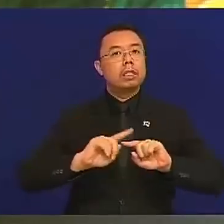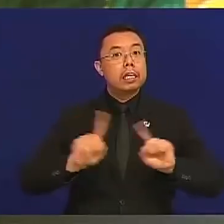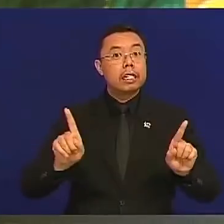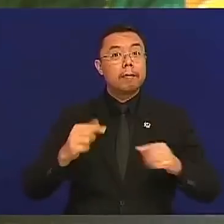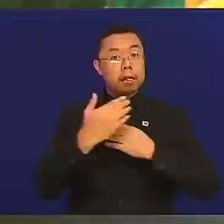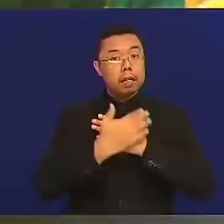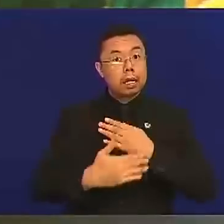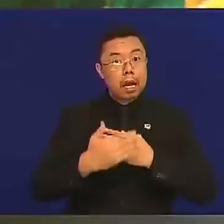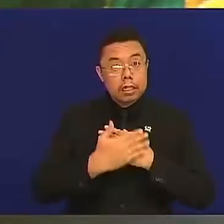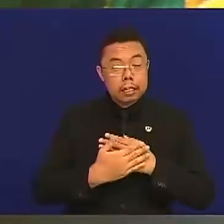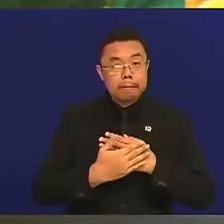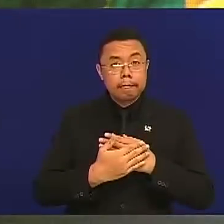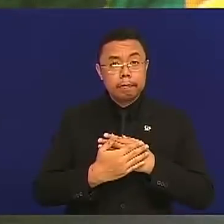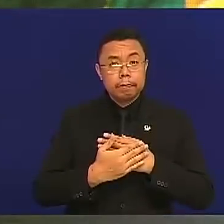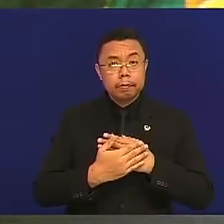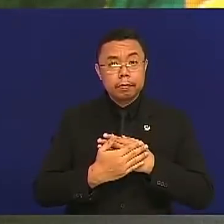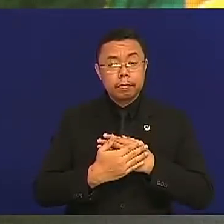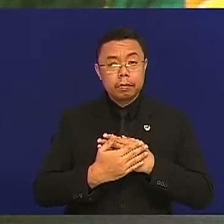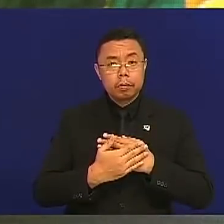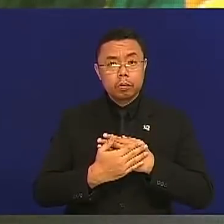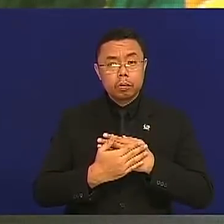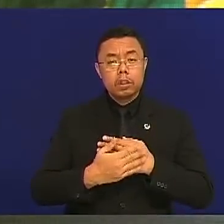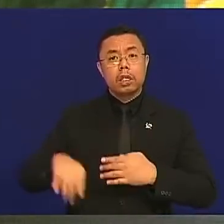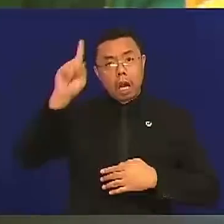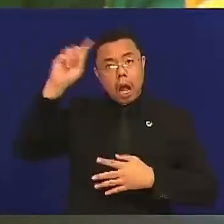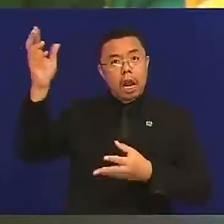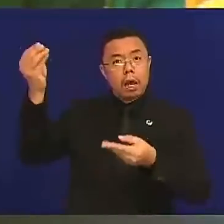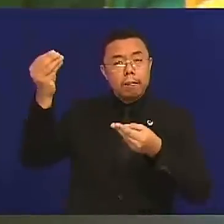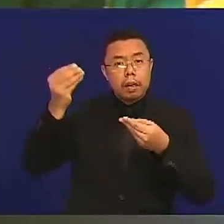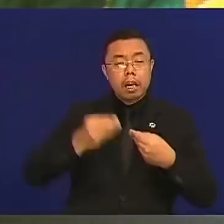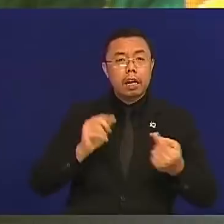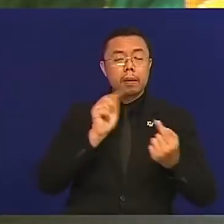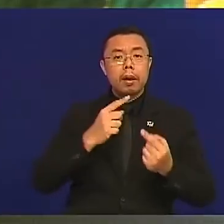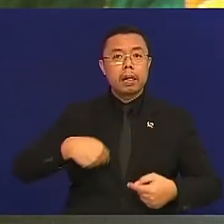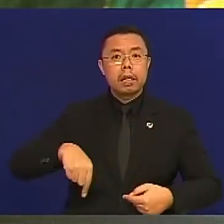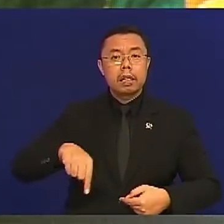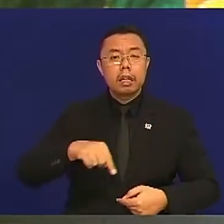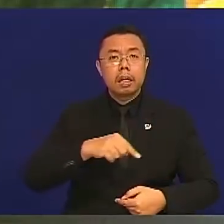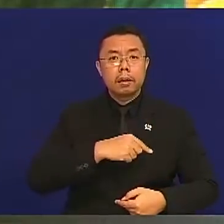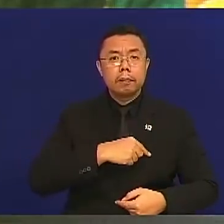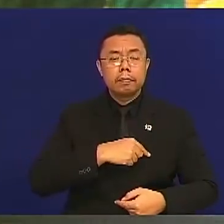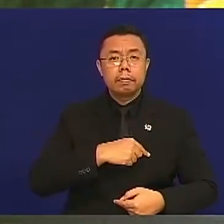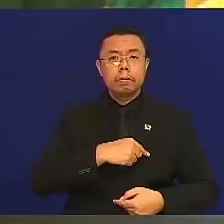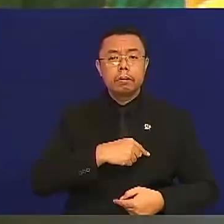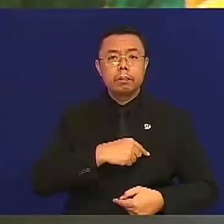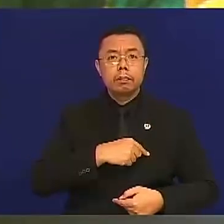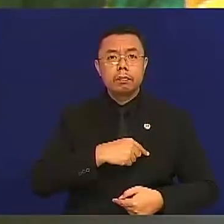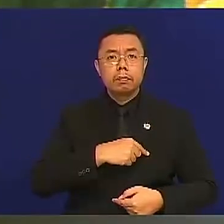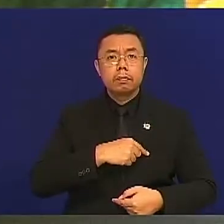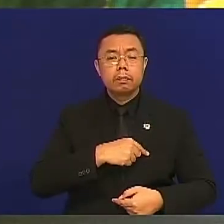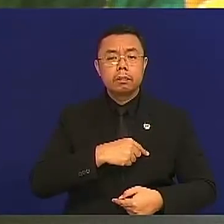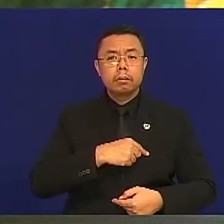Tetapi kasih yang Allah berikan kepada kita.